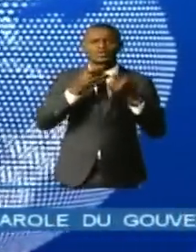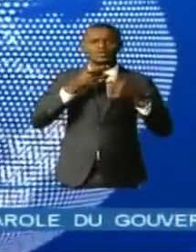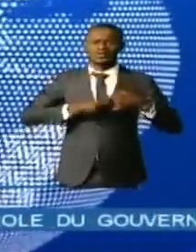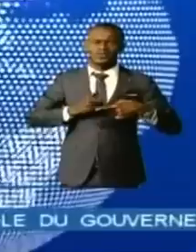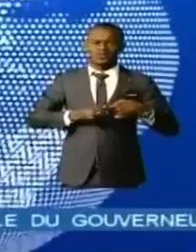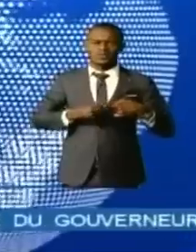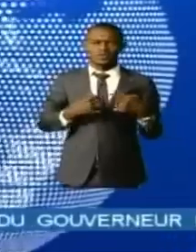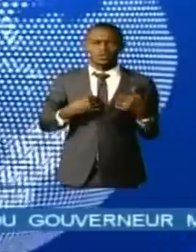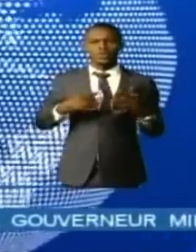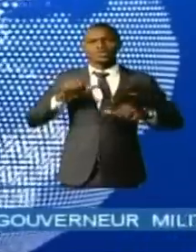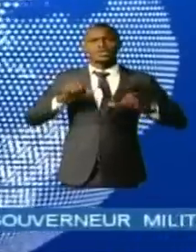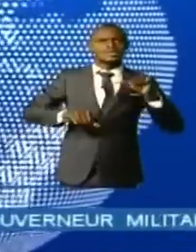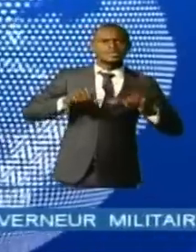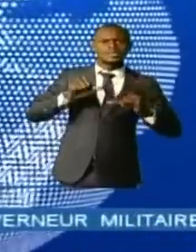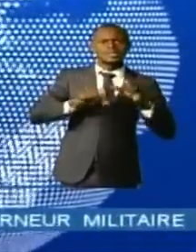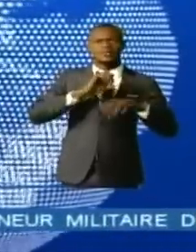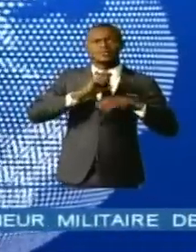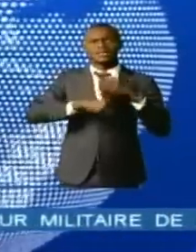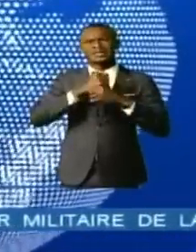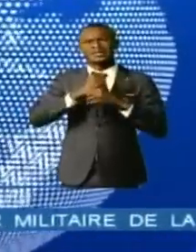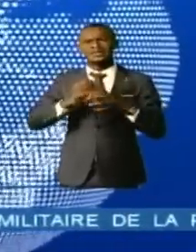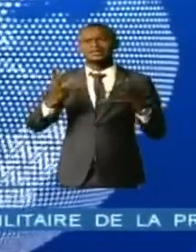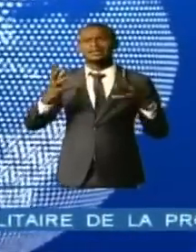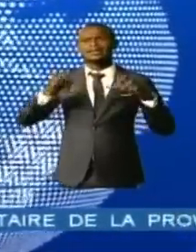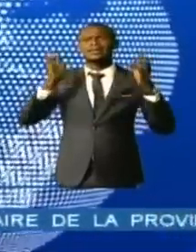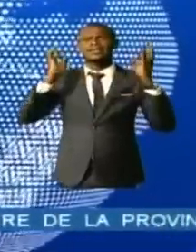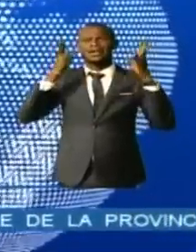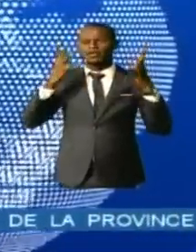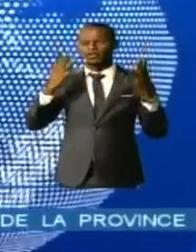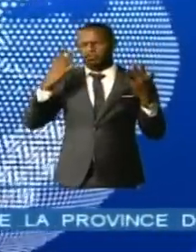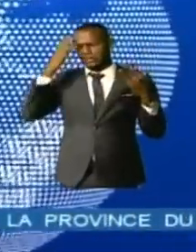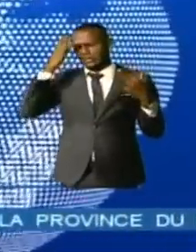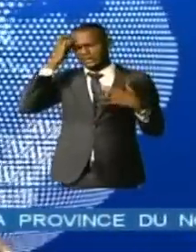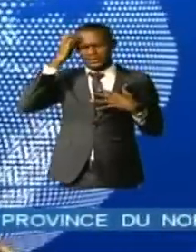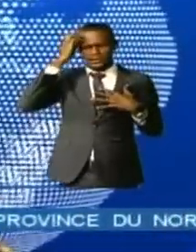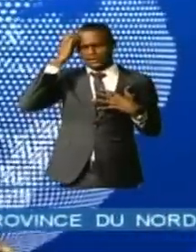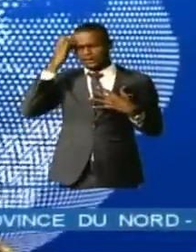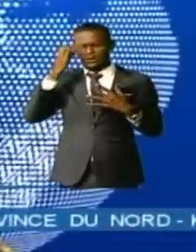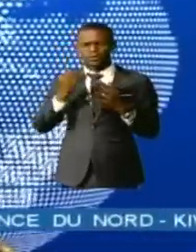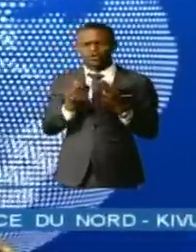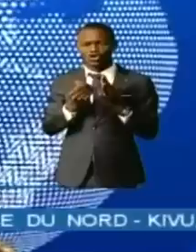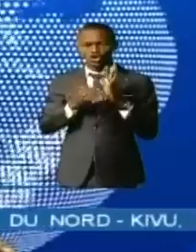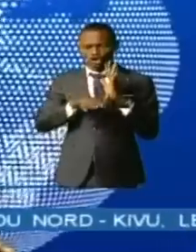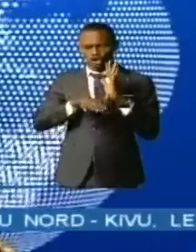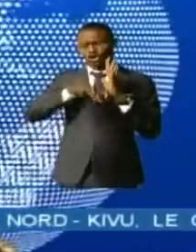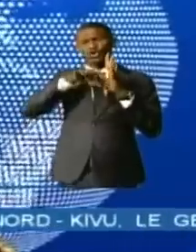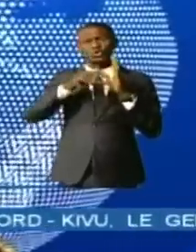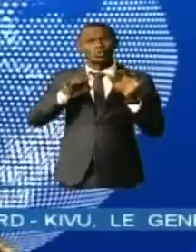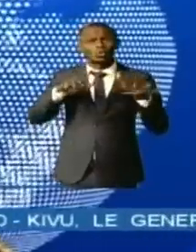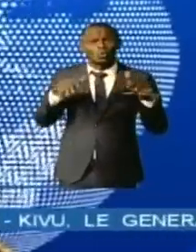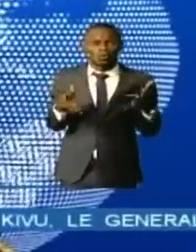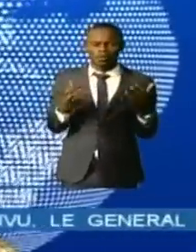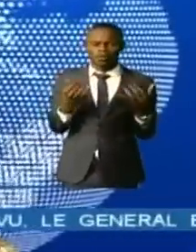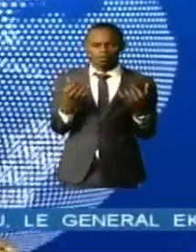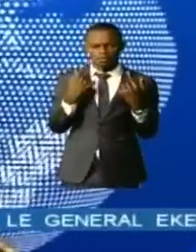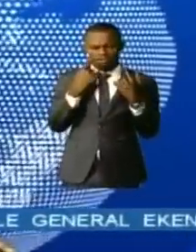effets aggravants de la crise, que les recettes douanières tombent. Mais le comité, aujourd'hui présidé par Mme Kawanda Jeanne